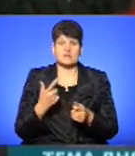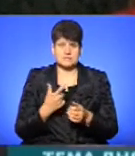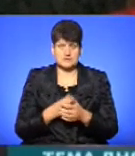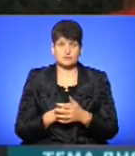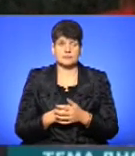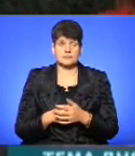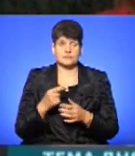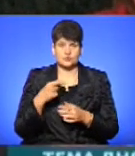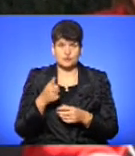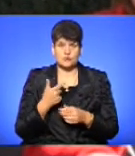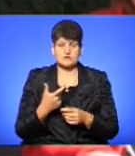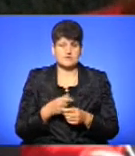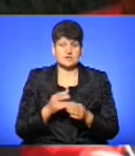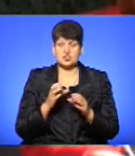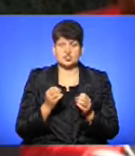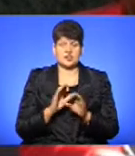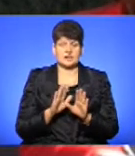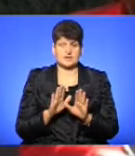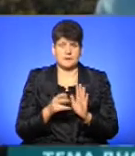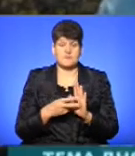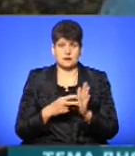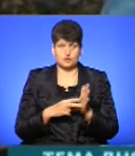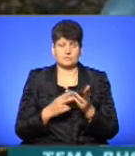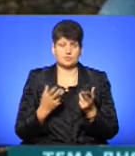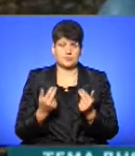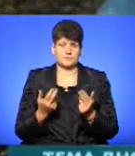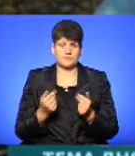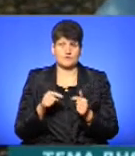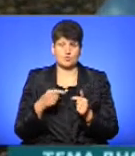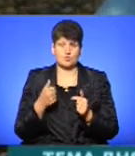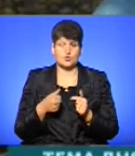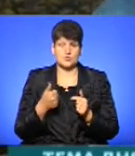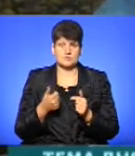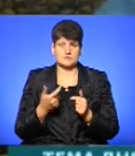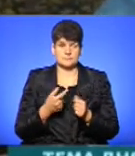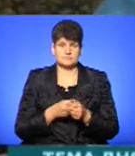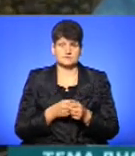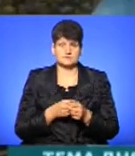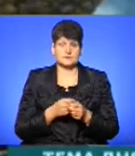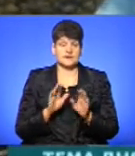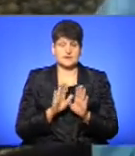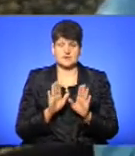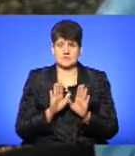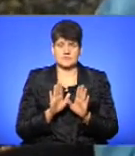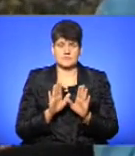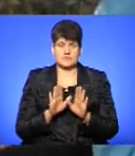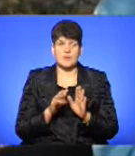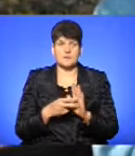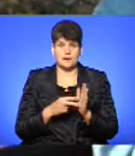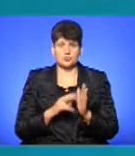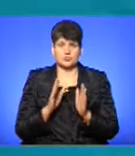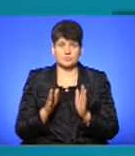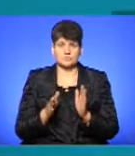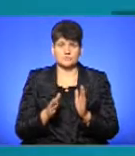вже вакцинувалися? Ні, ще. Але плануємо? Так. А цьогоріч вже вакцинувалися? Ні. Ще ні, але плануємо?